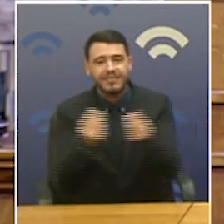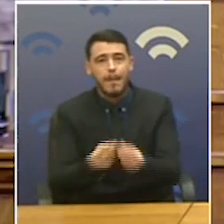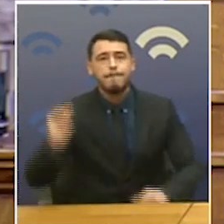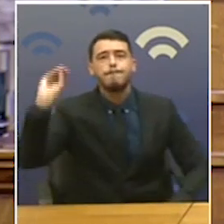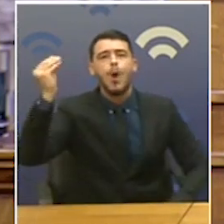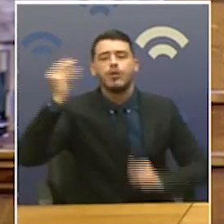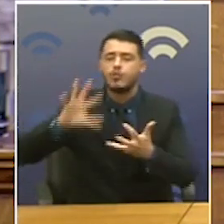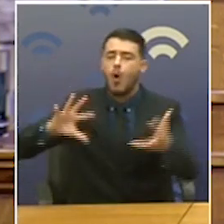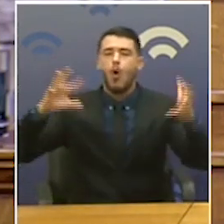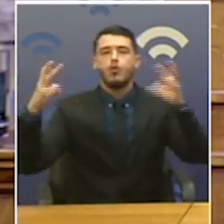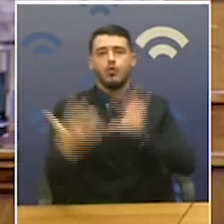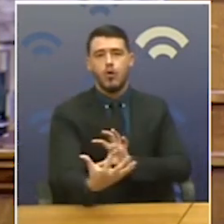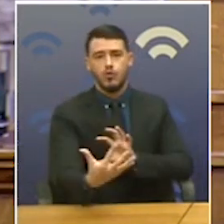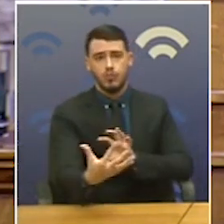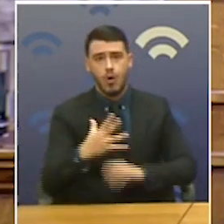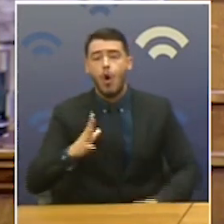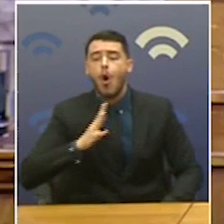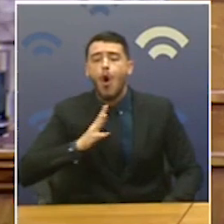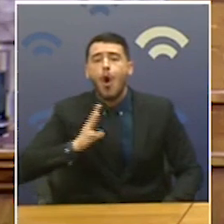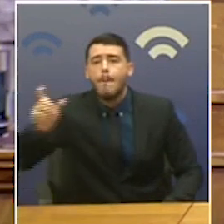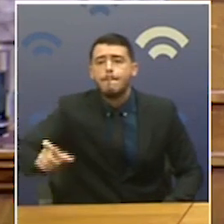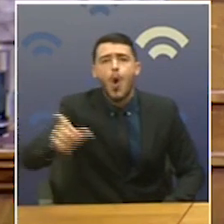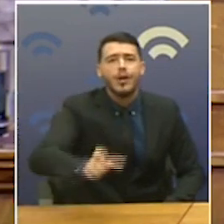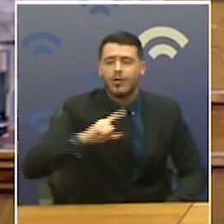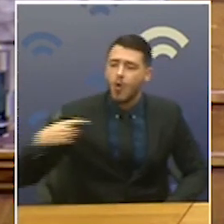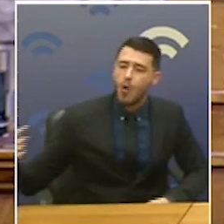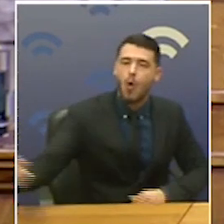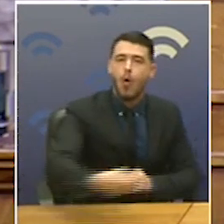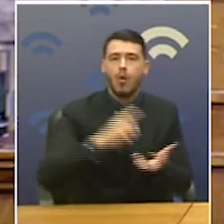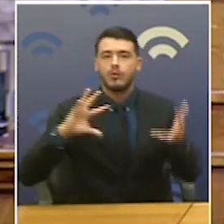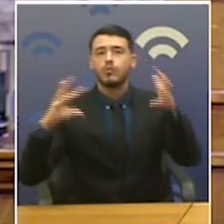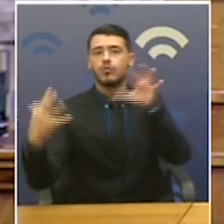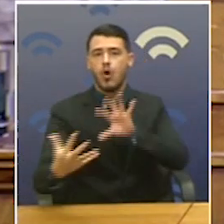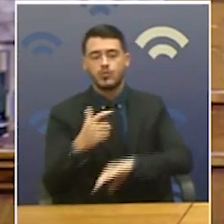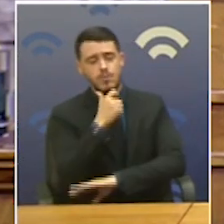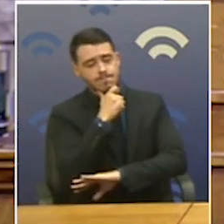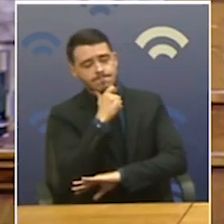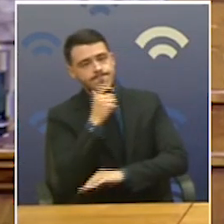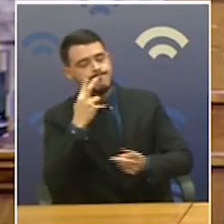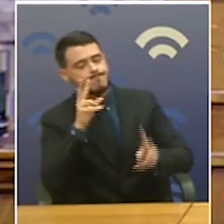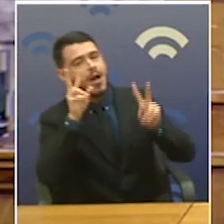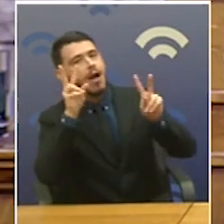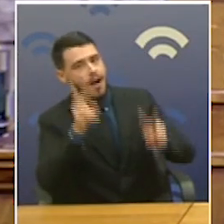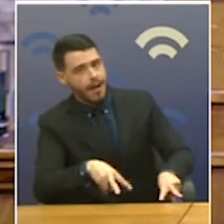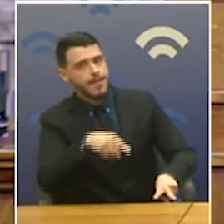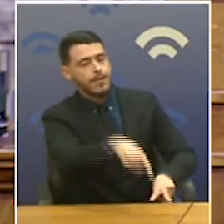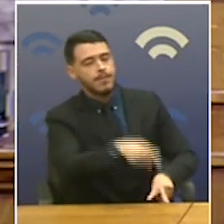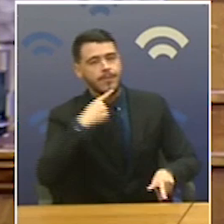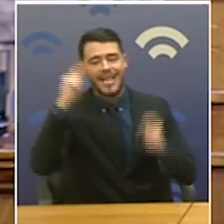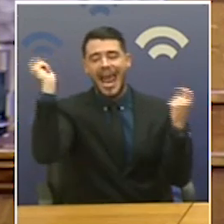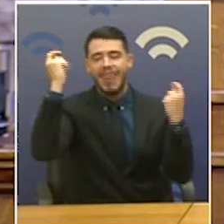πολίτη ο οποίος αναγνωρίζει και ακολουθεί αυτό το υπόγειο δυσδιάκριτο συχνά